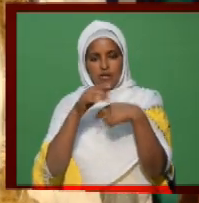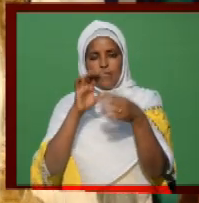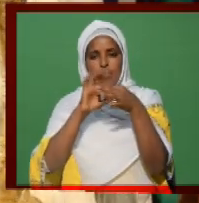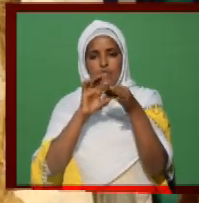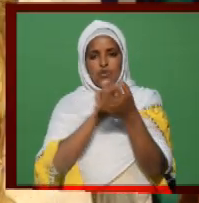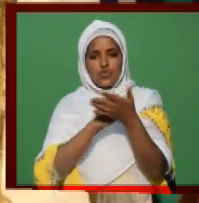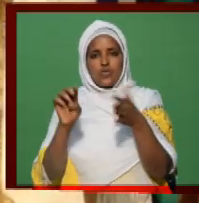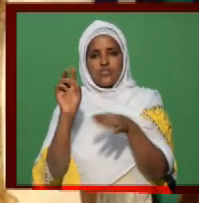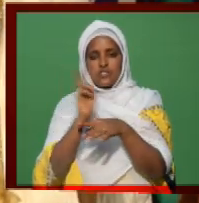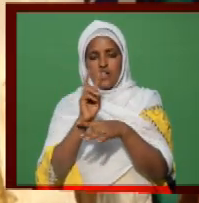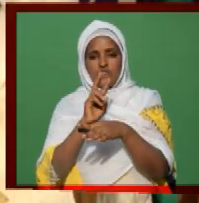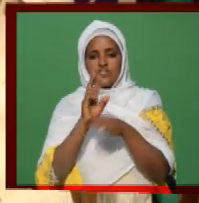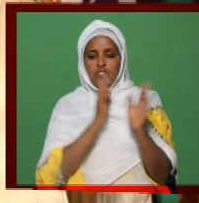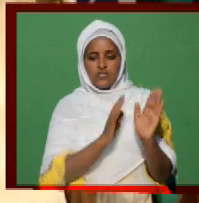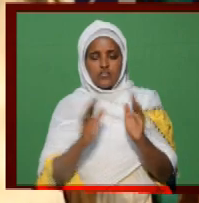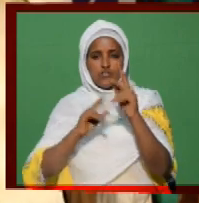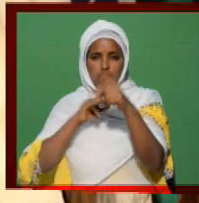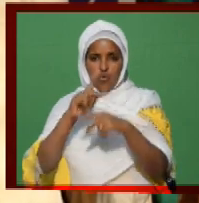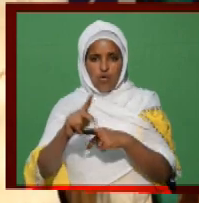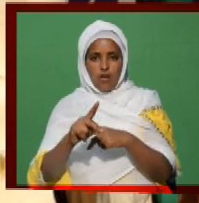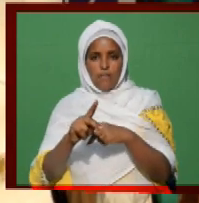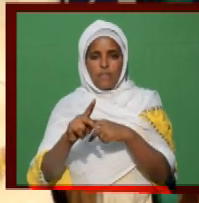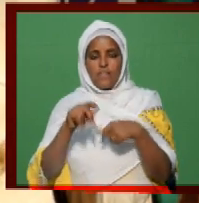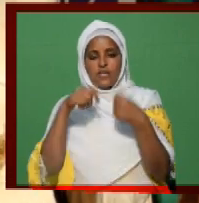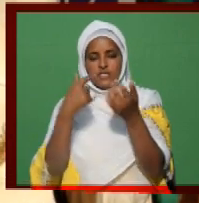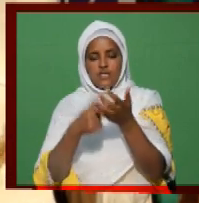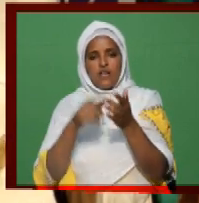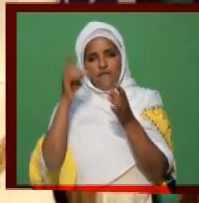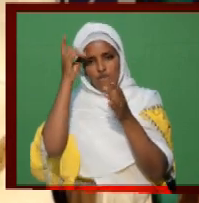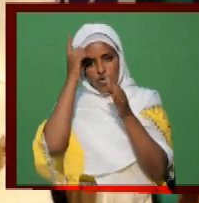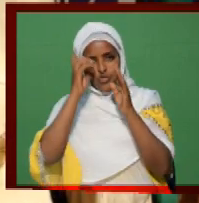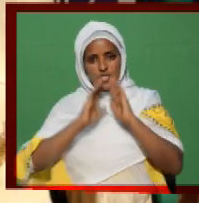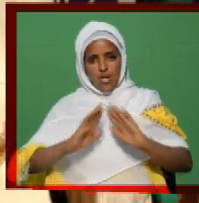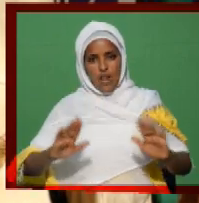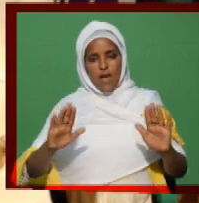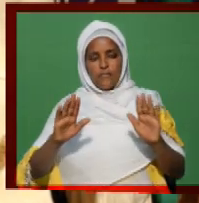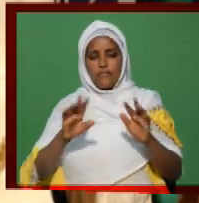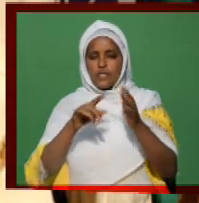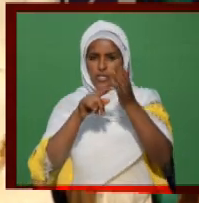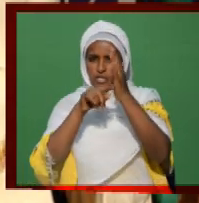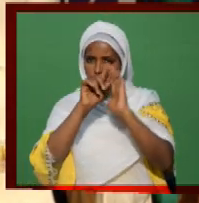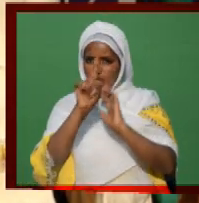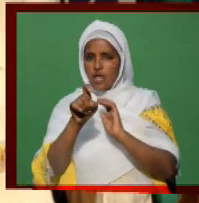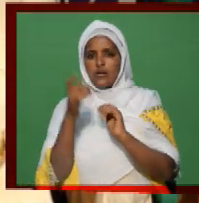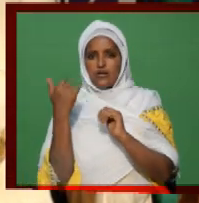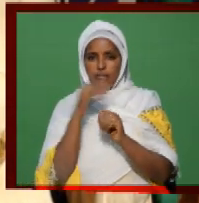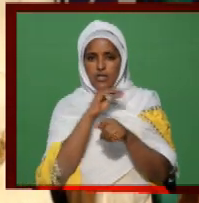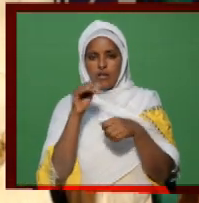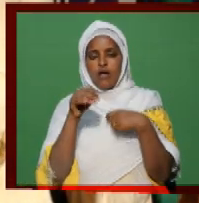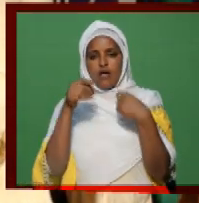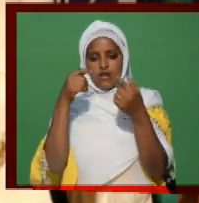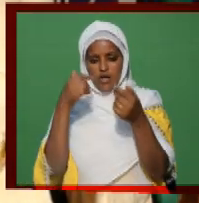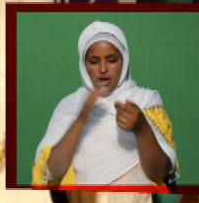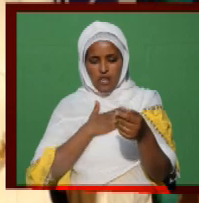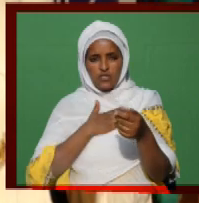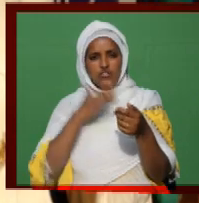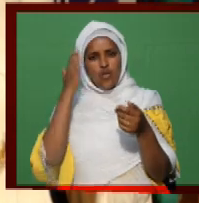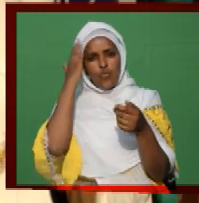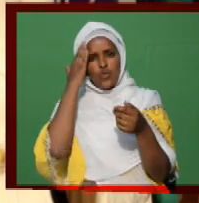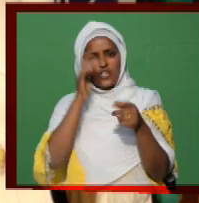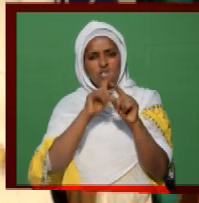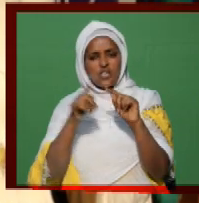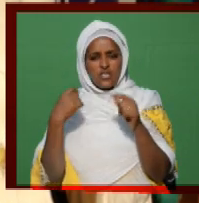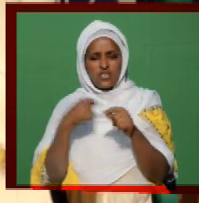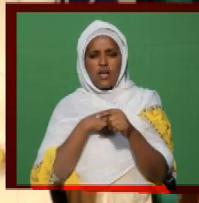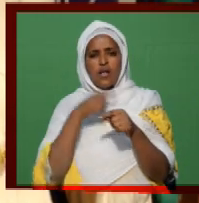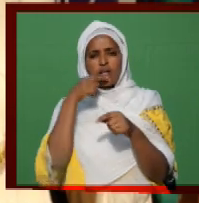ቅዱሳን የቴሌቪዥን ዝግጅት ክፍል ስለ ፍኖተ ሰላም የጠየቅናቸው ጥያቄዎች ነበሩና ለራሳችን አወቅን። ግን